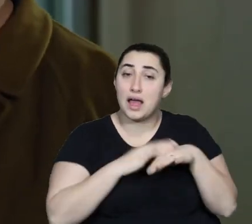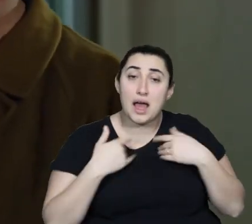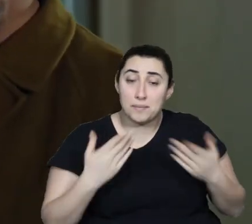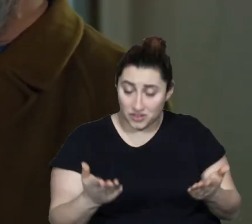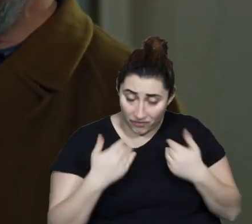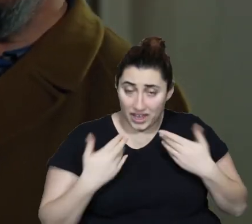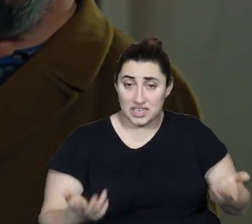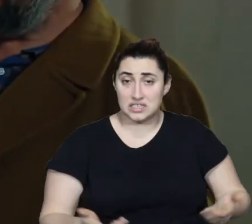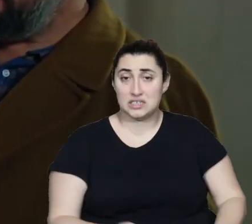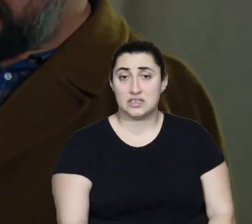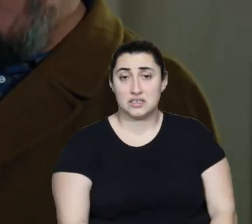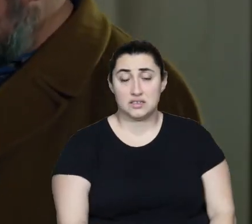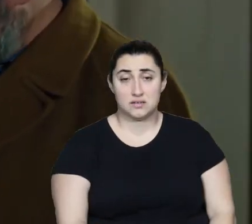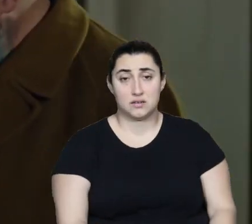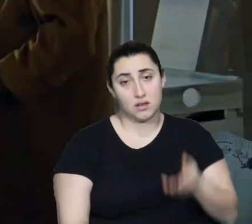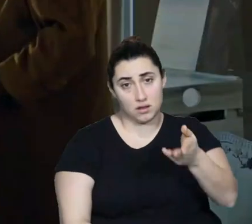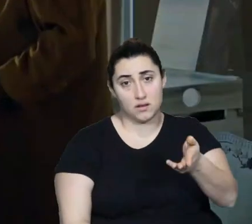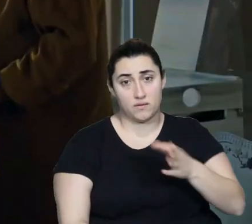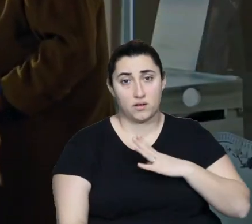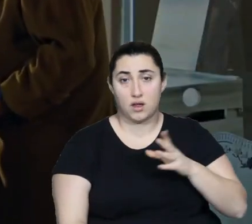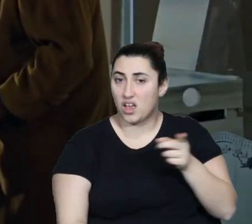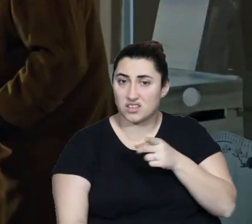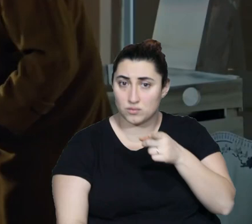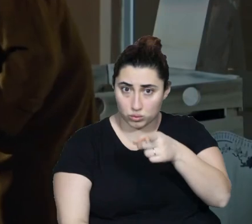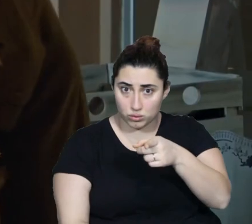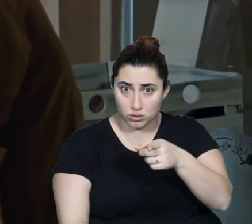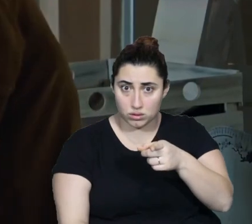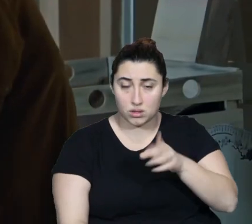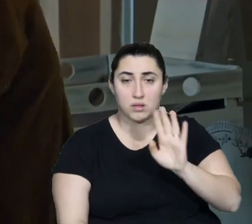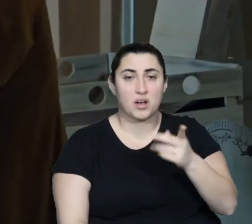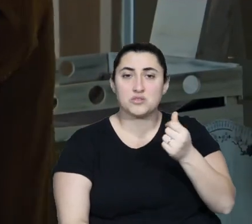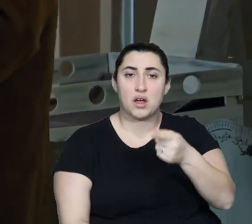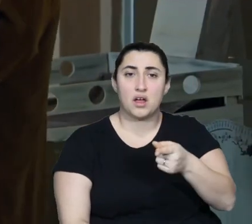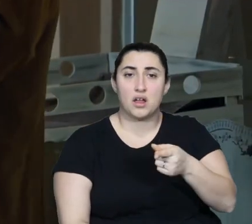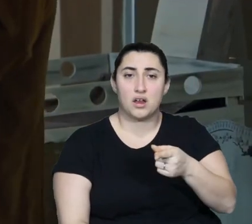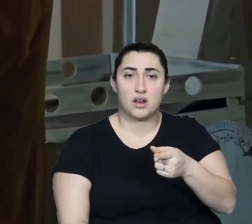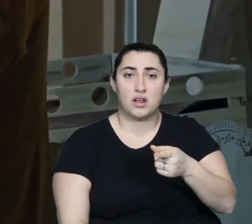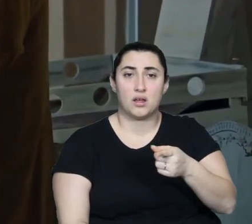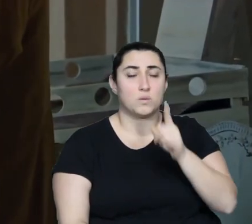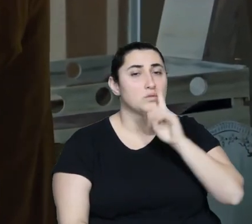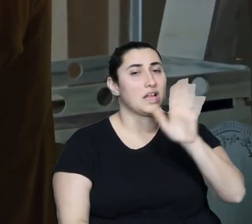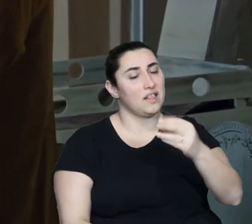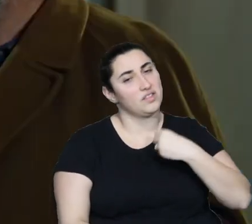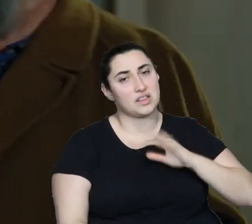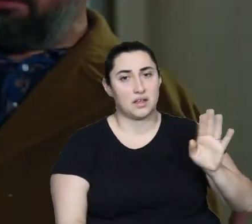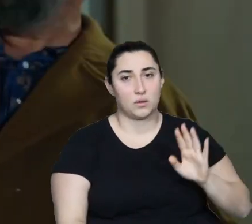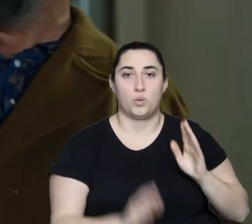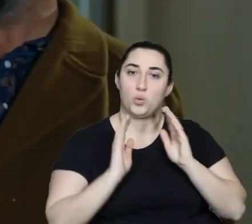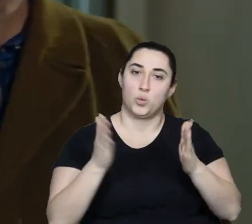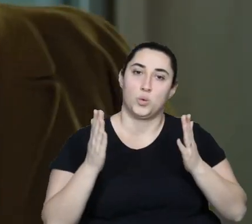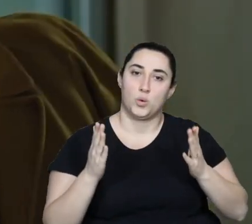ne yapacaksın? Ver sen. Aha burada işte. Hangisi o? Bu mu ha? Tamam, kaç para bu? 150 lira versen yeter.